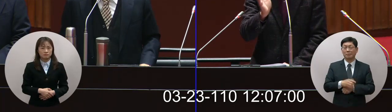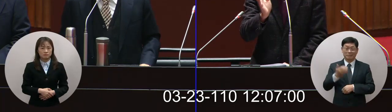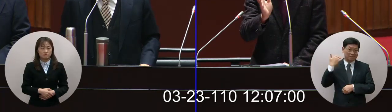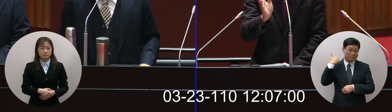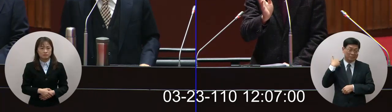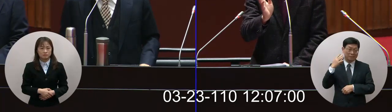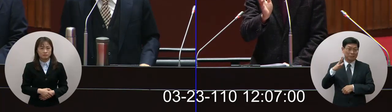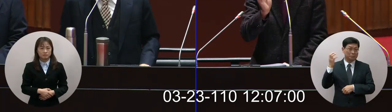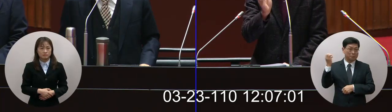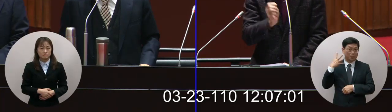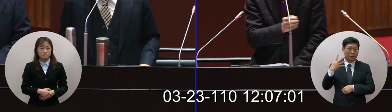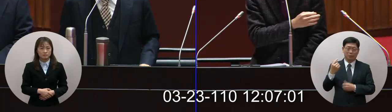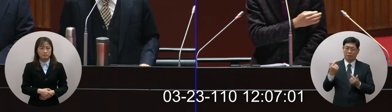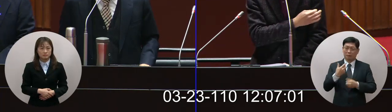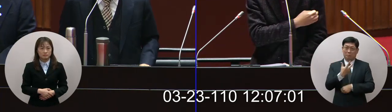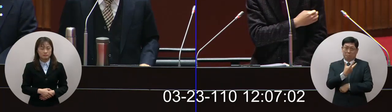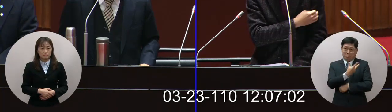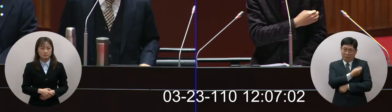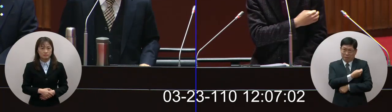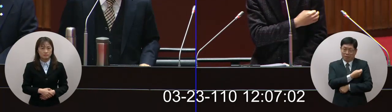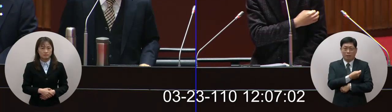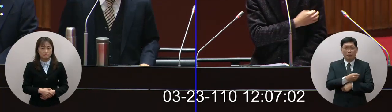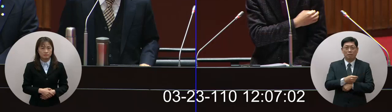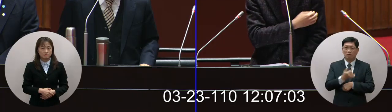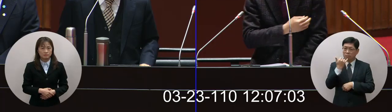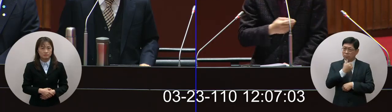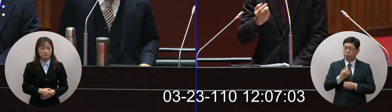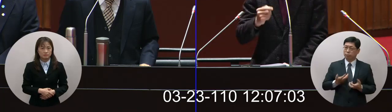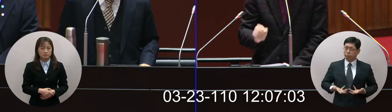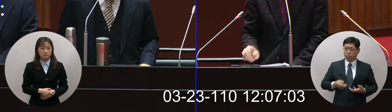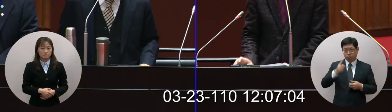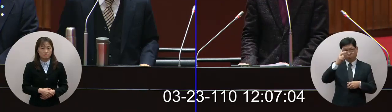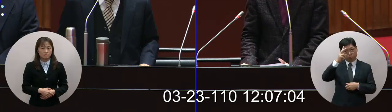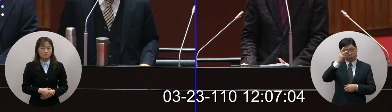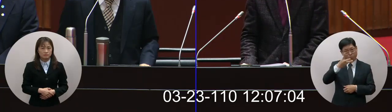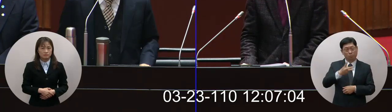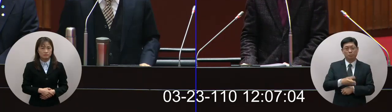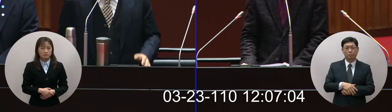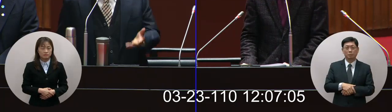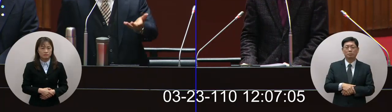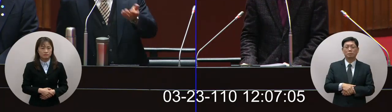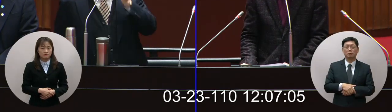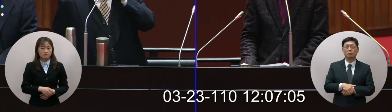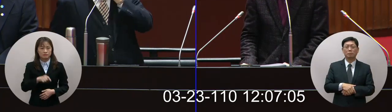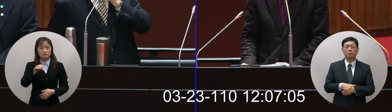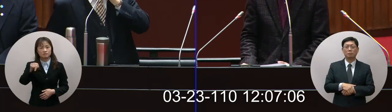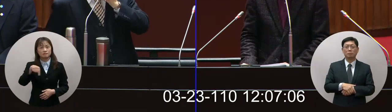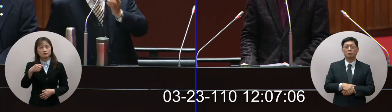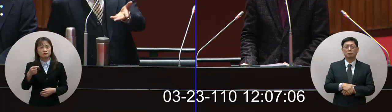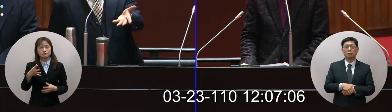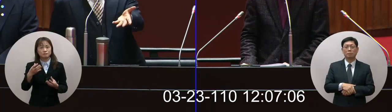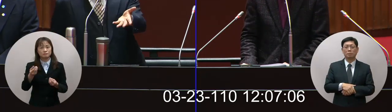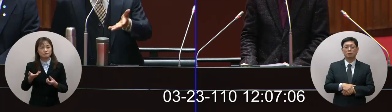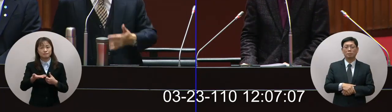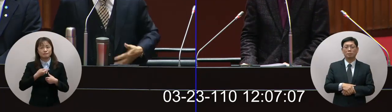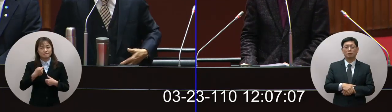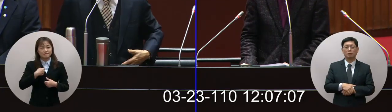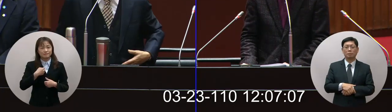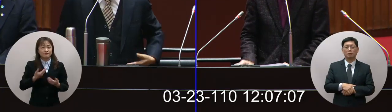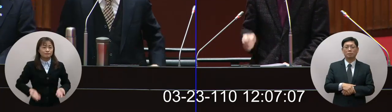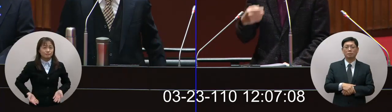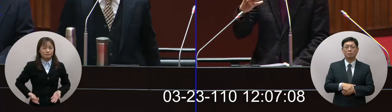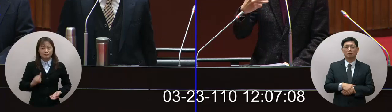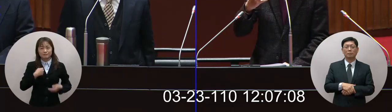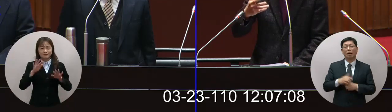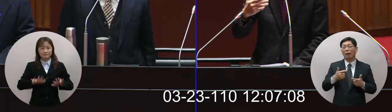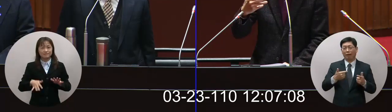前不是说，有的说打疫苗可能要休息2天到3天。 那里面也没有让我休息。今天我在这里站一